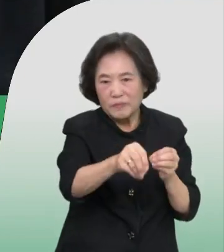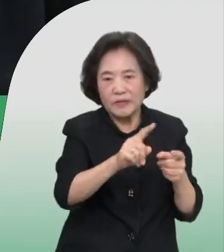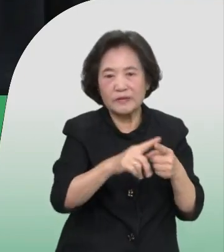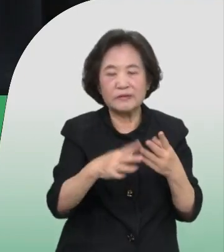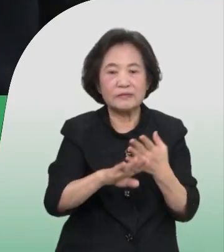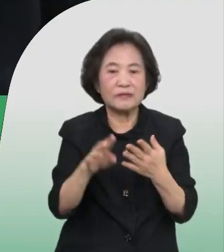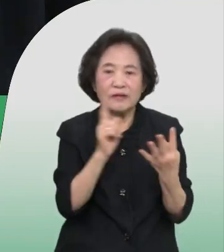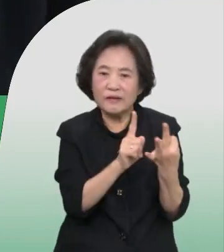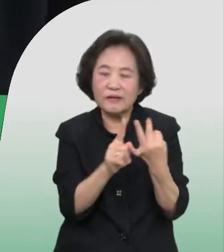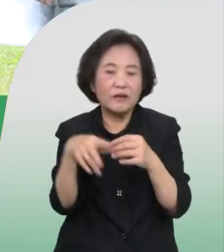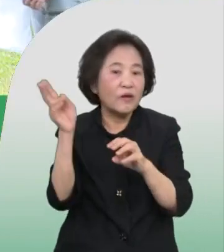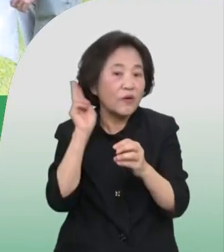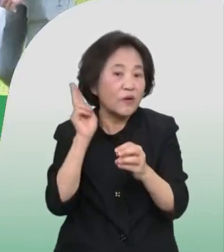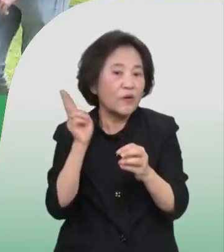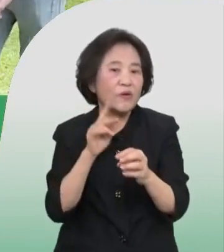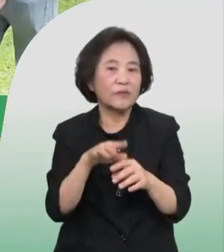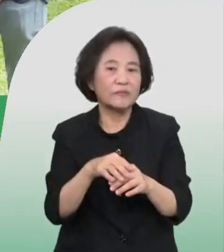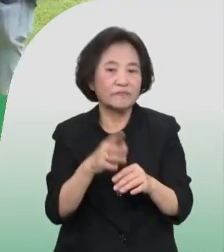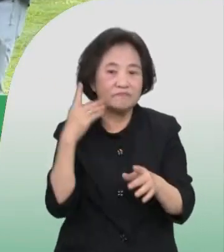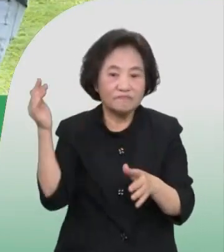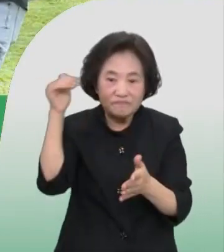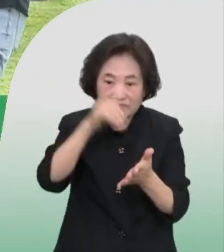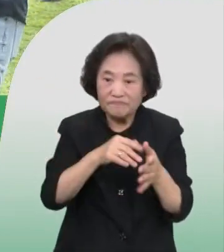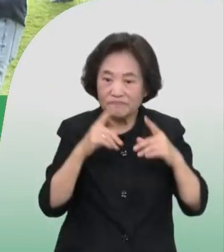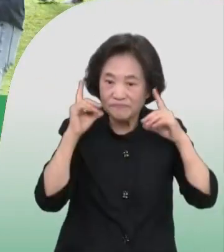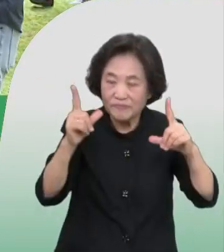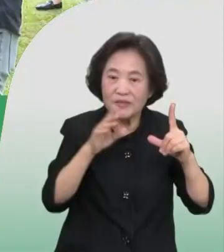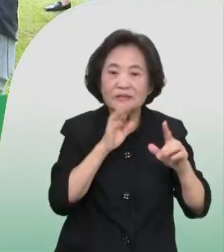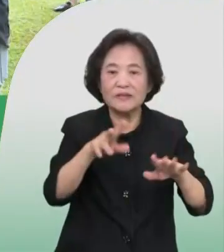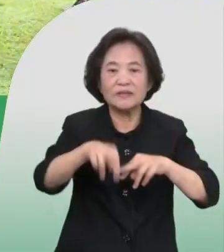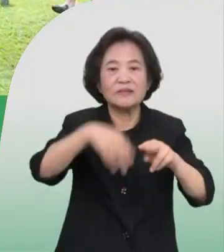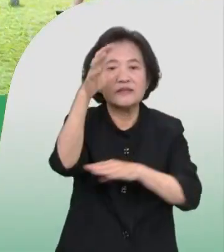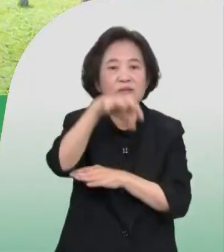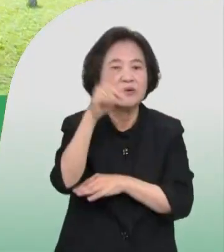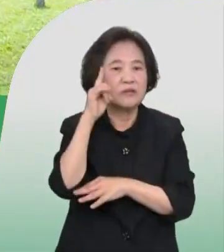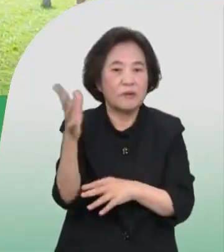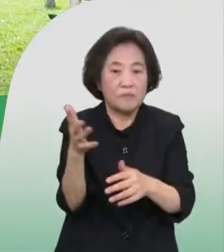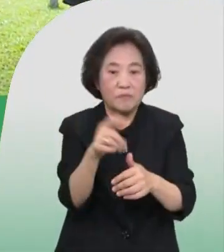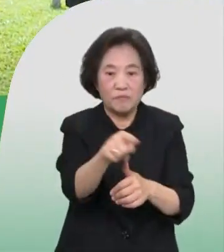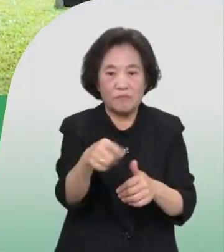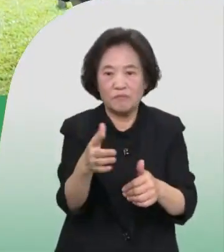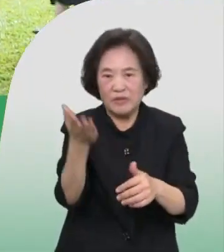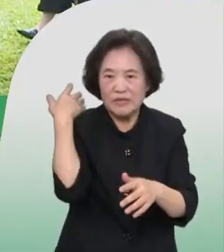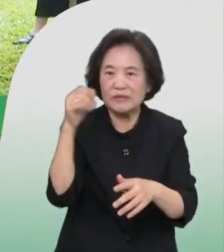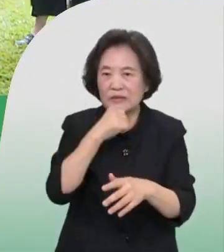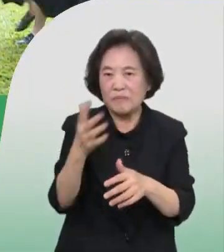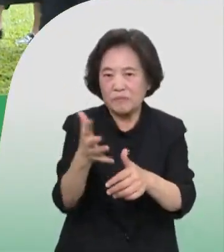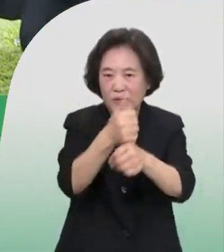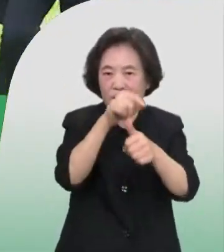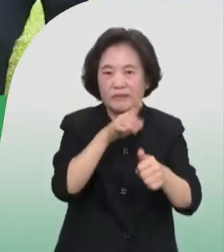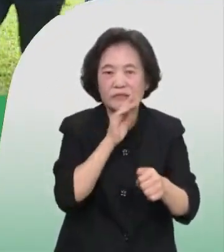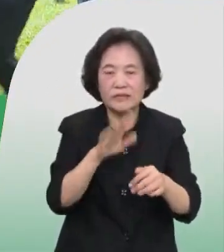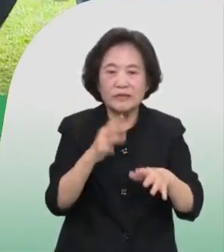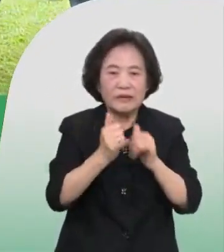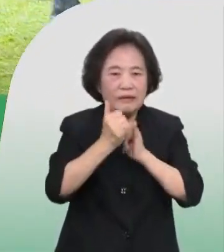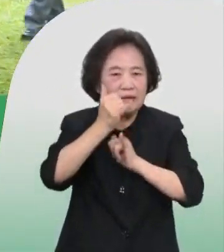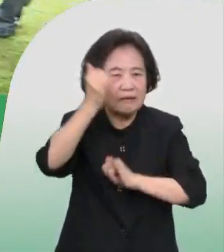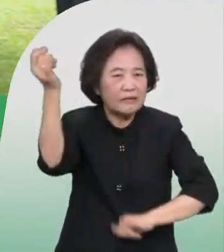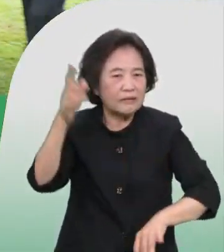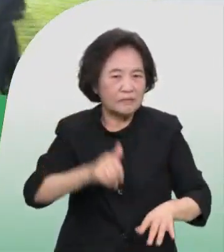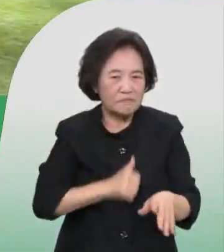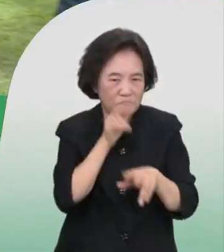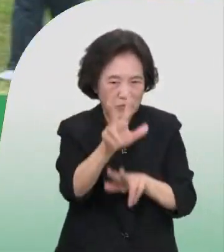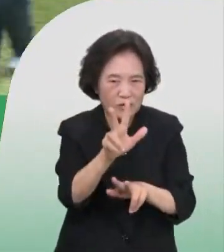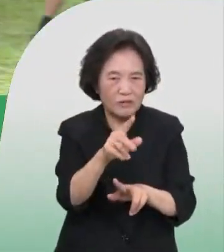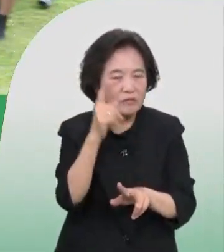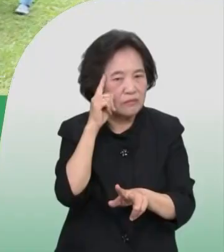到该同意的台湾县行政总管公署，未都系在下届行政见，希望落实的历史、空间的国家，地